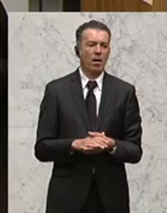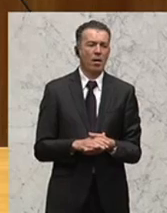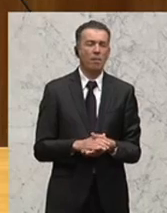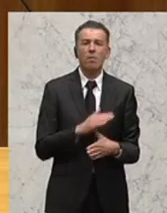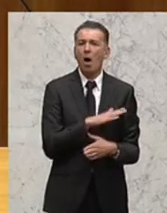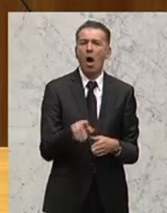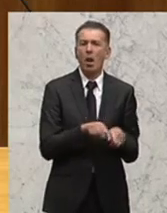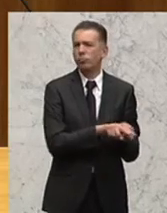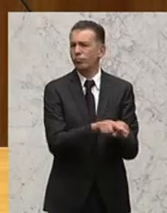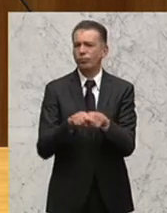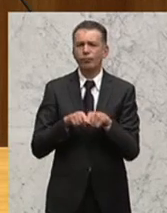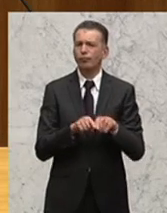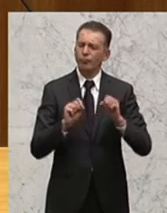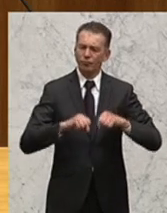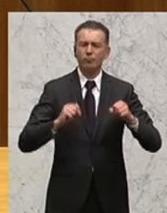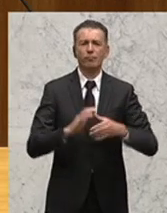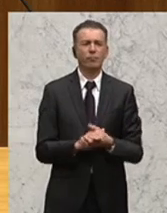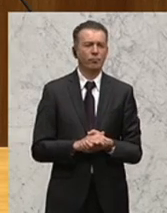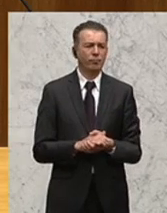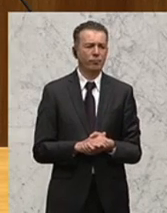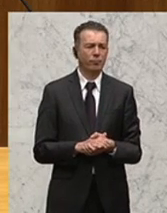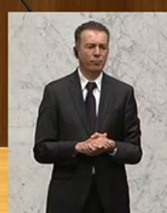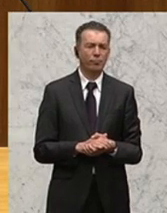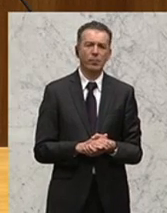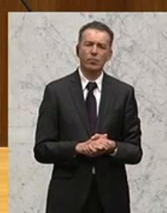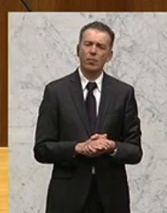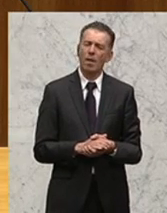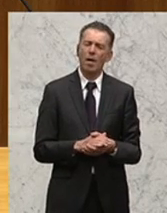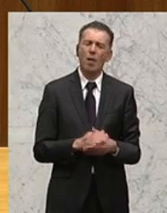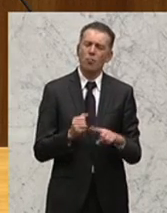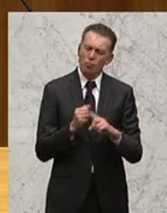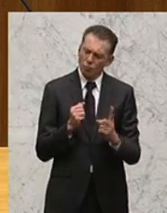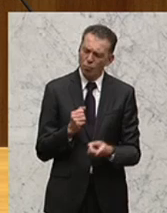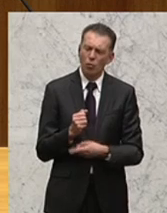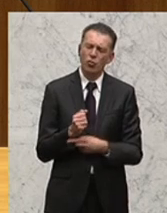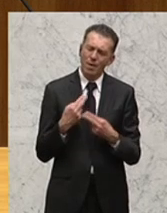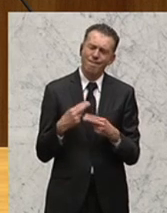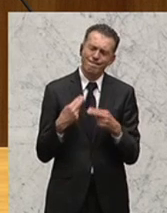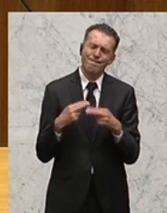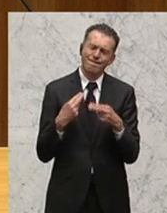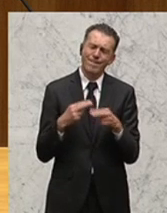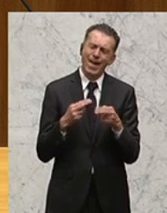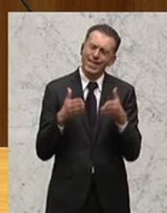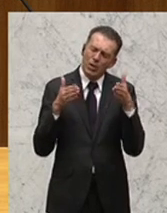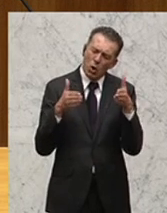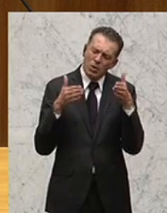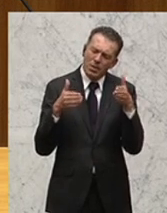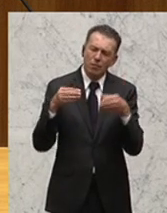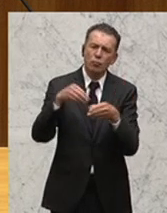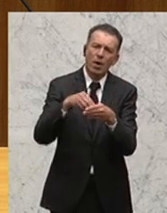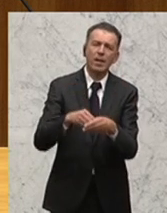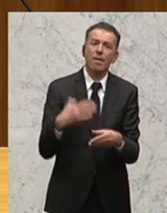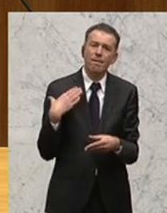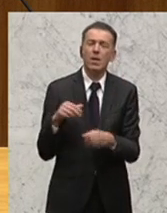uns alle einig, dass wir den konsequenten Budgetvollzug weiter vorantreiben müssen, dass wir wieder